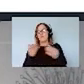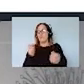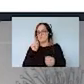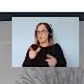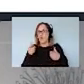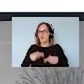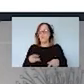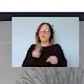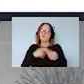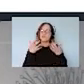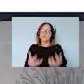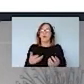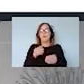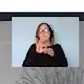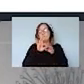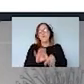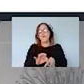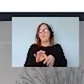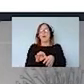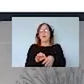osoby, które chciałyby poprowadzić